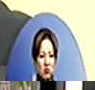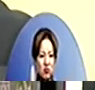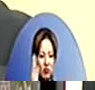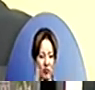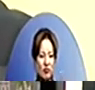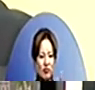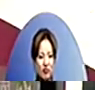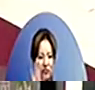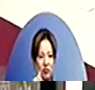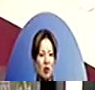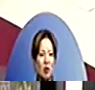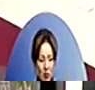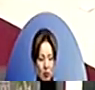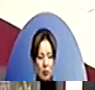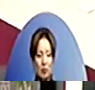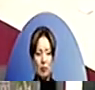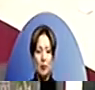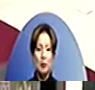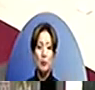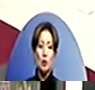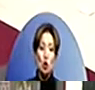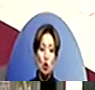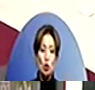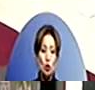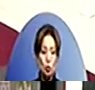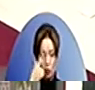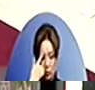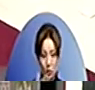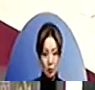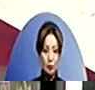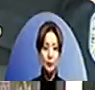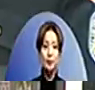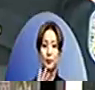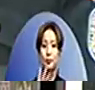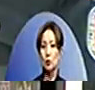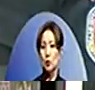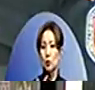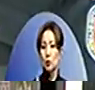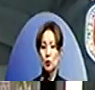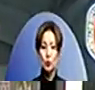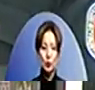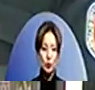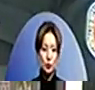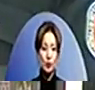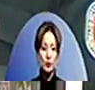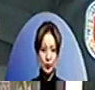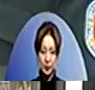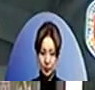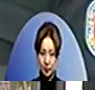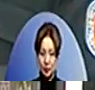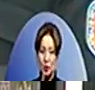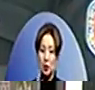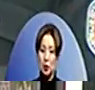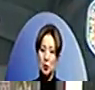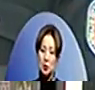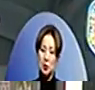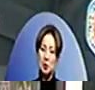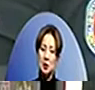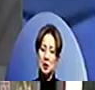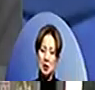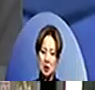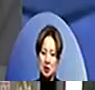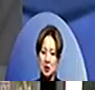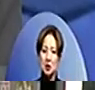сайн эзэмшсэн тохиолдол. Өнөөдрийн байдлаар Монгол улсад 430 гаруй хууль хэрэгжиж байна. Эдгээр хуулийн хэрэгжилт ямар байгааг өргөн хүрээнд